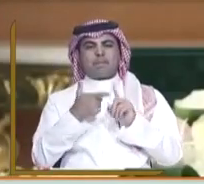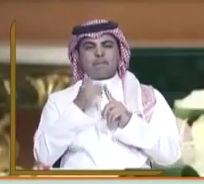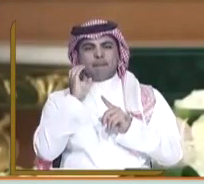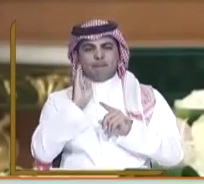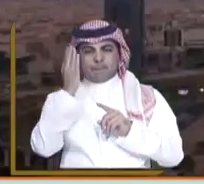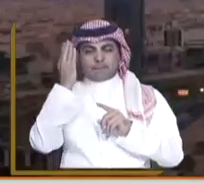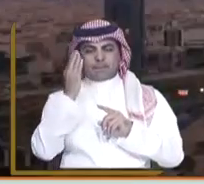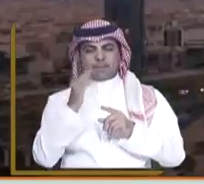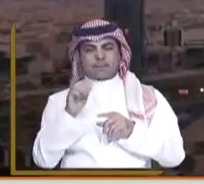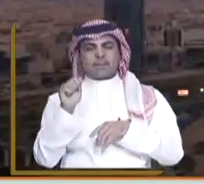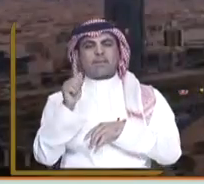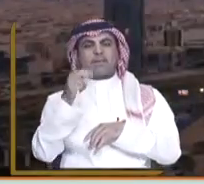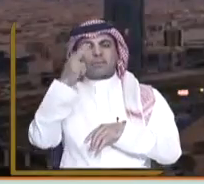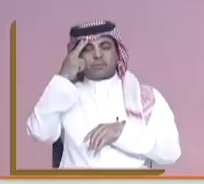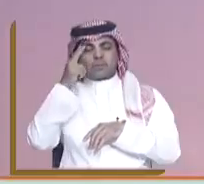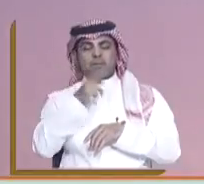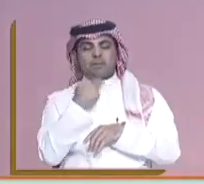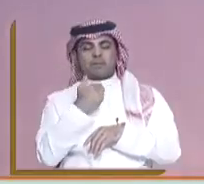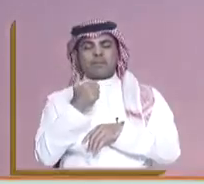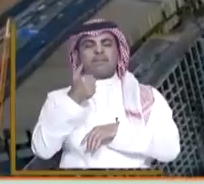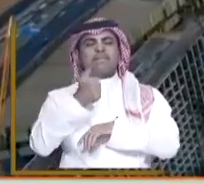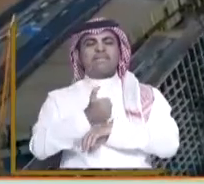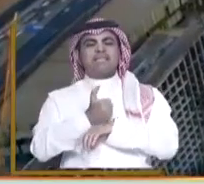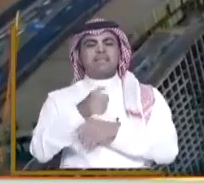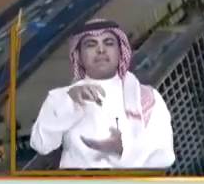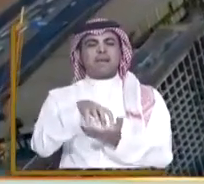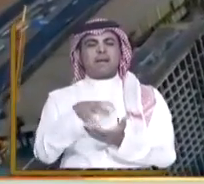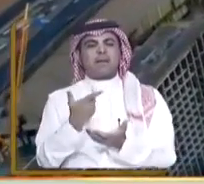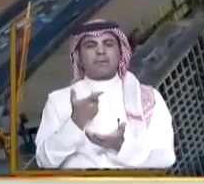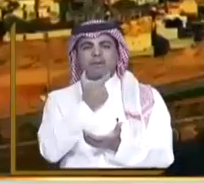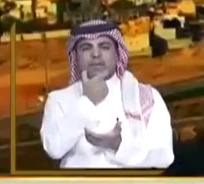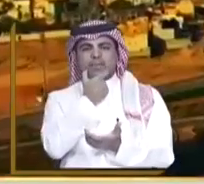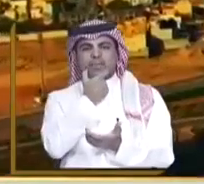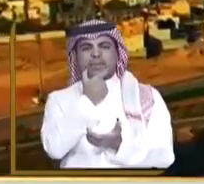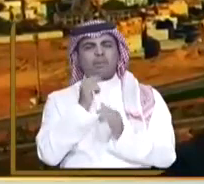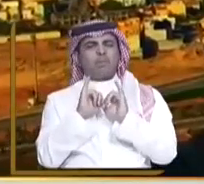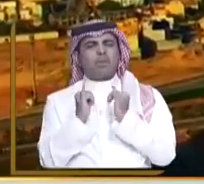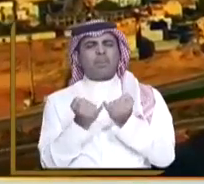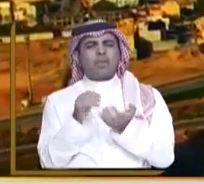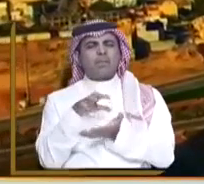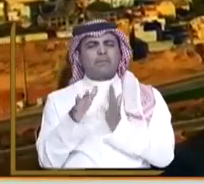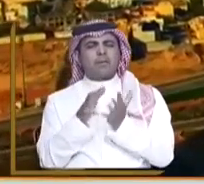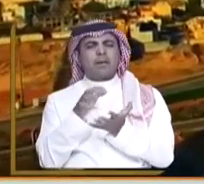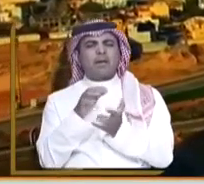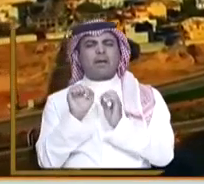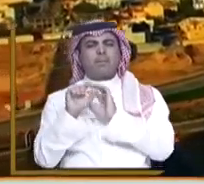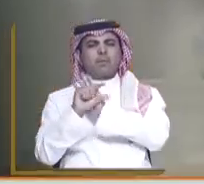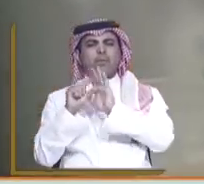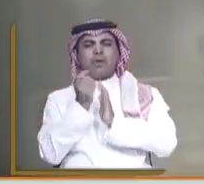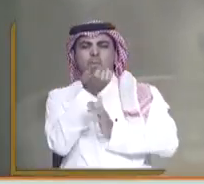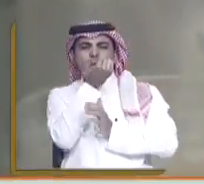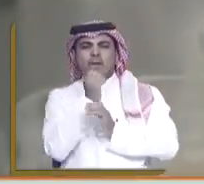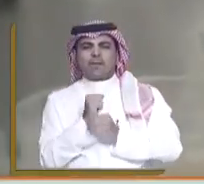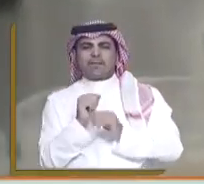سلمان تاسيس المملكه لمنظمه عالميه للمياه مقرها الرياض المنظمه تهدف للعمل على تبادل